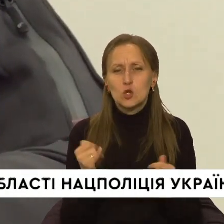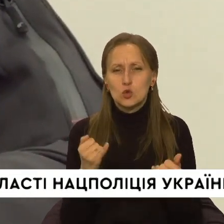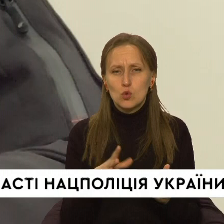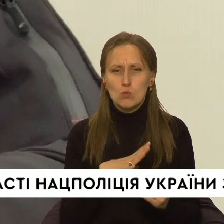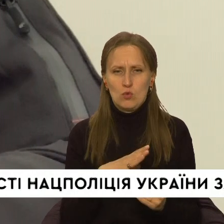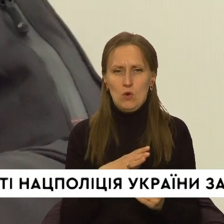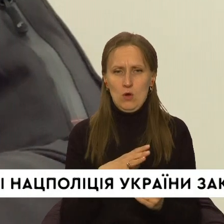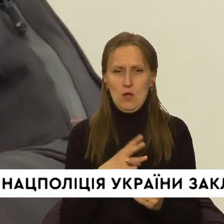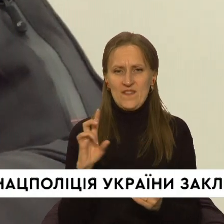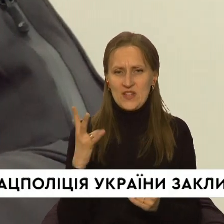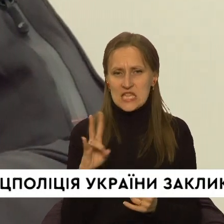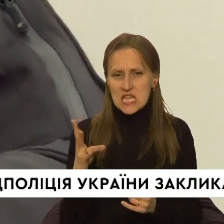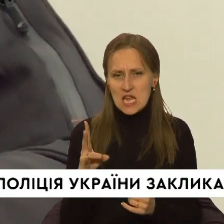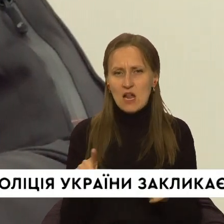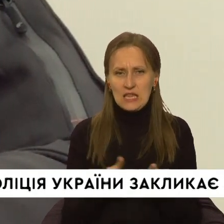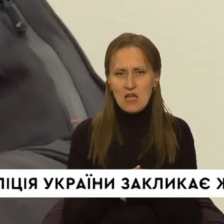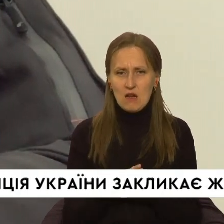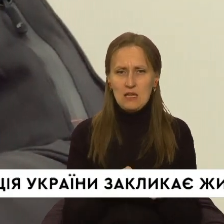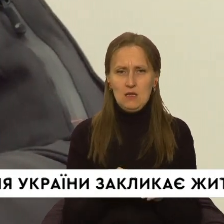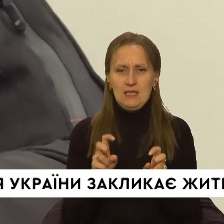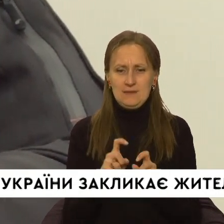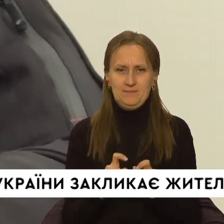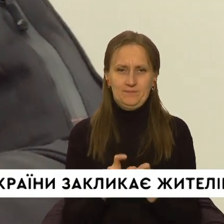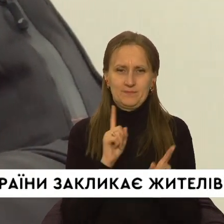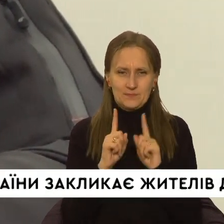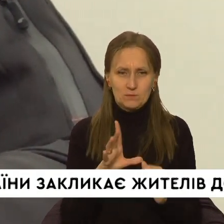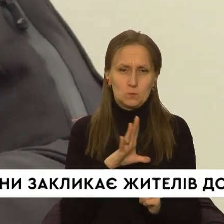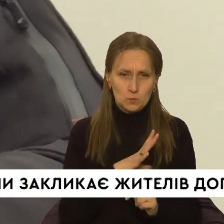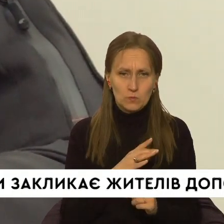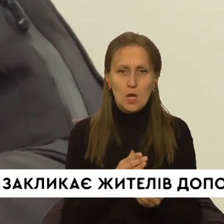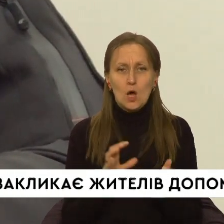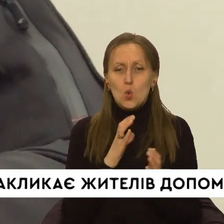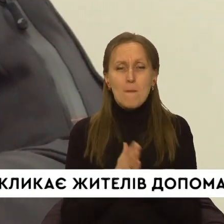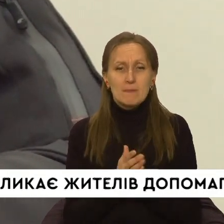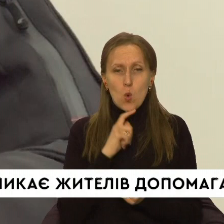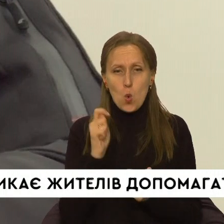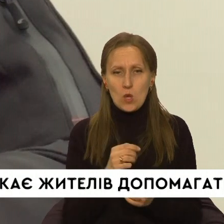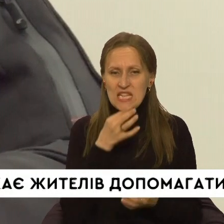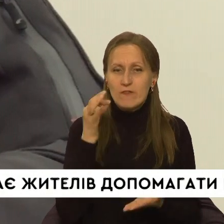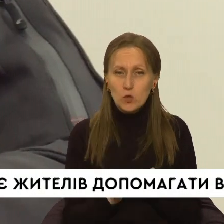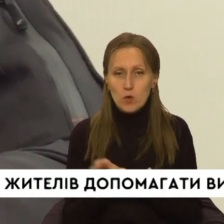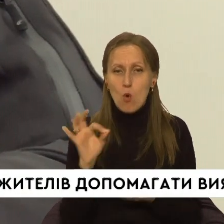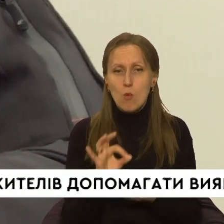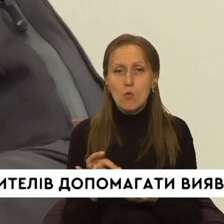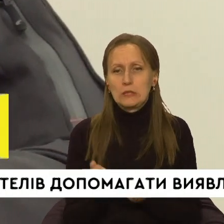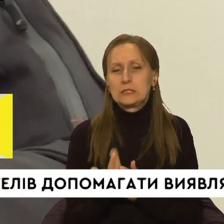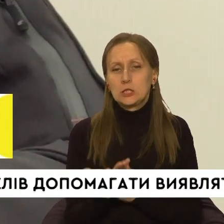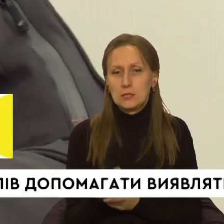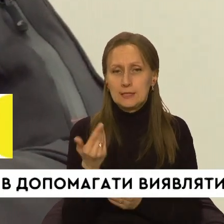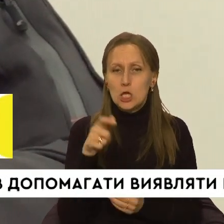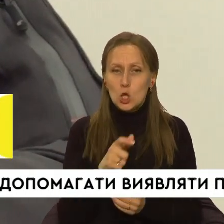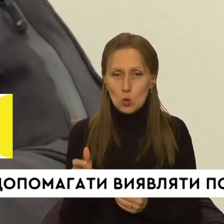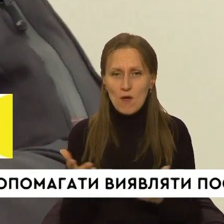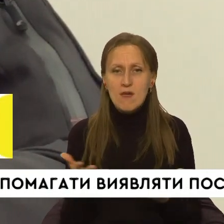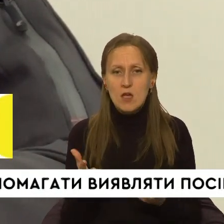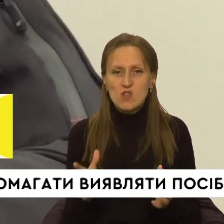була неділя, таке засідання відбулося. І Служба безпеки України звітувала вже про певну кількість тих людей,